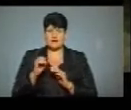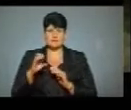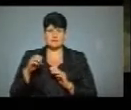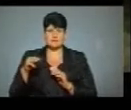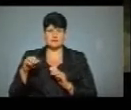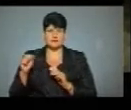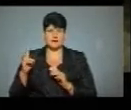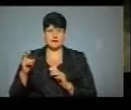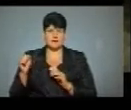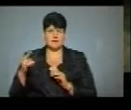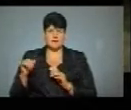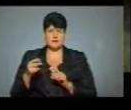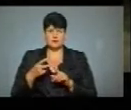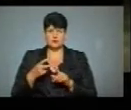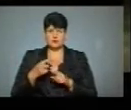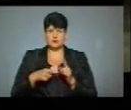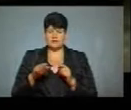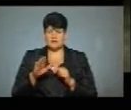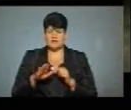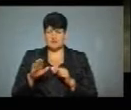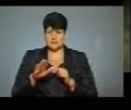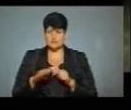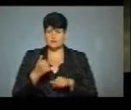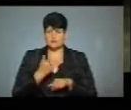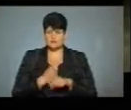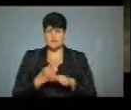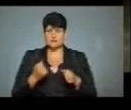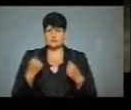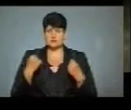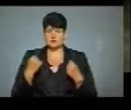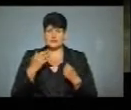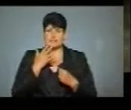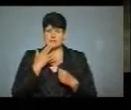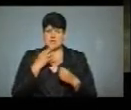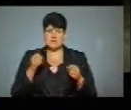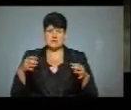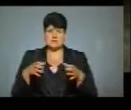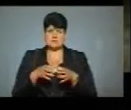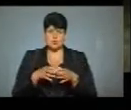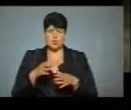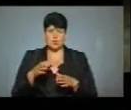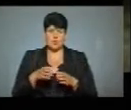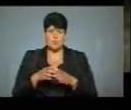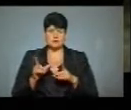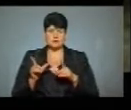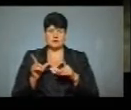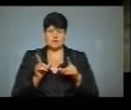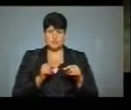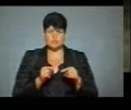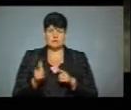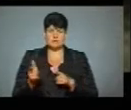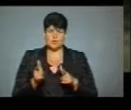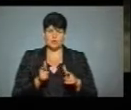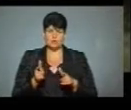половині вересня провідні спортсмени національної збірної команди і юнацької вирушають на льодову підготовку